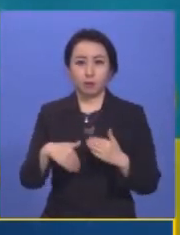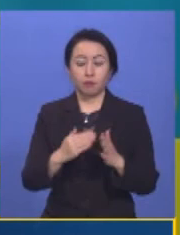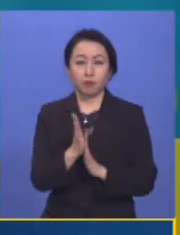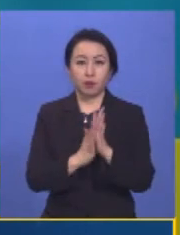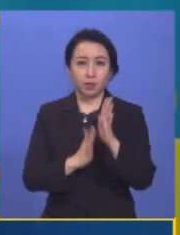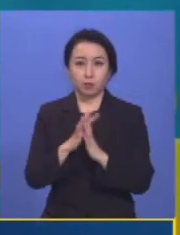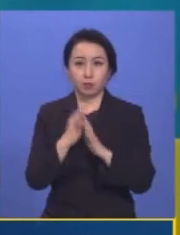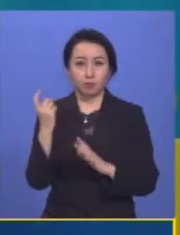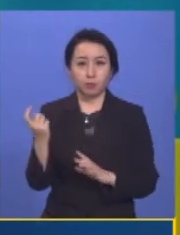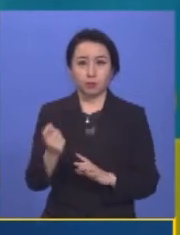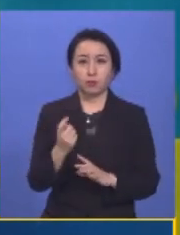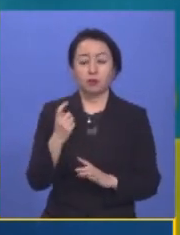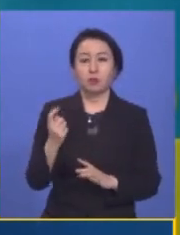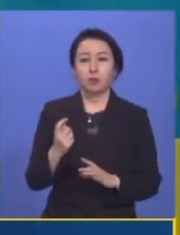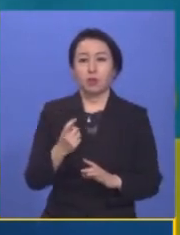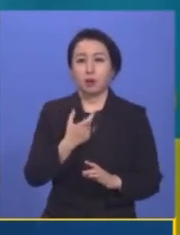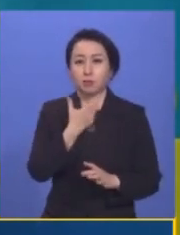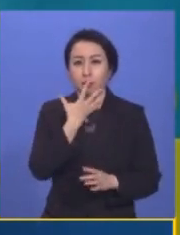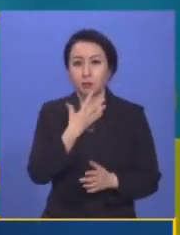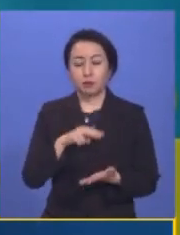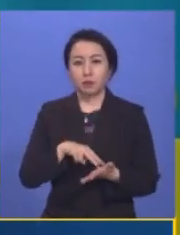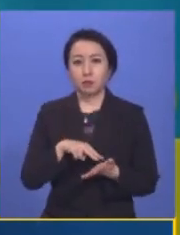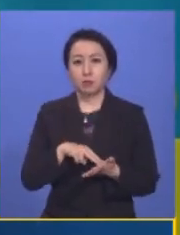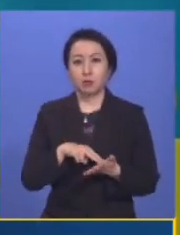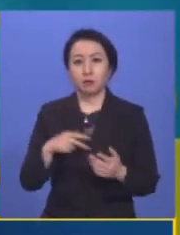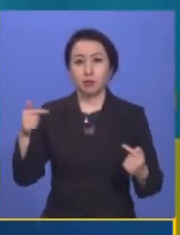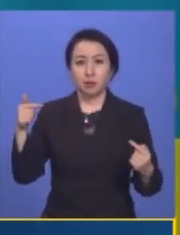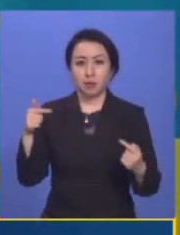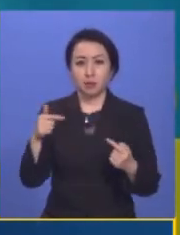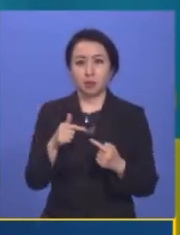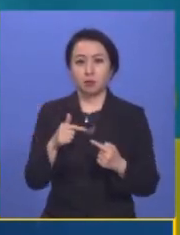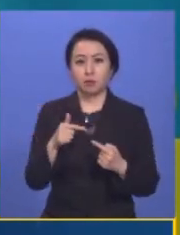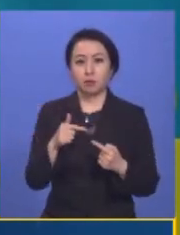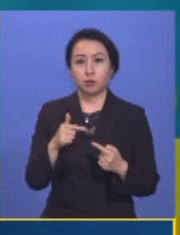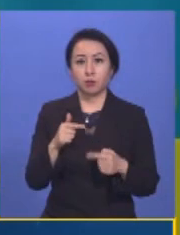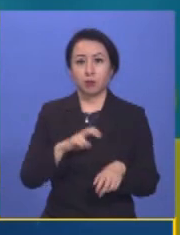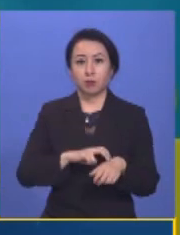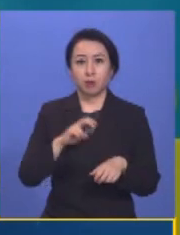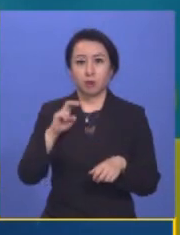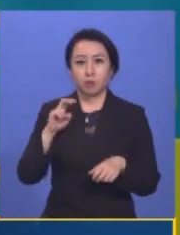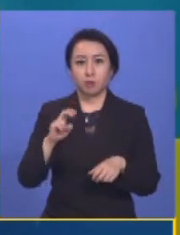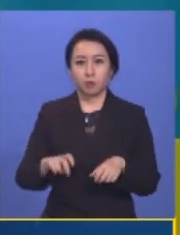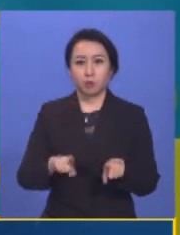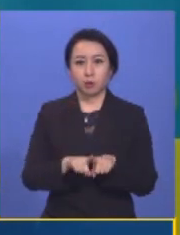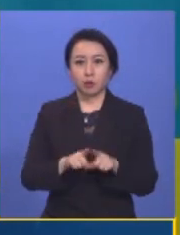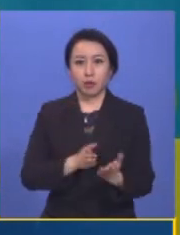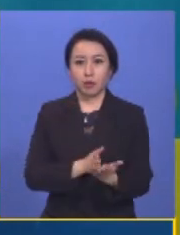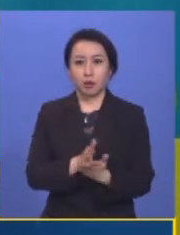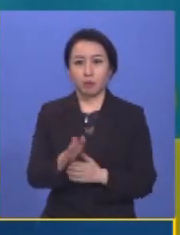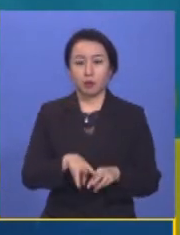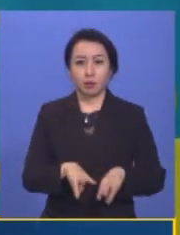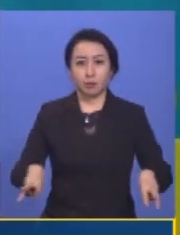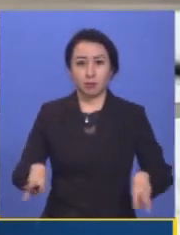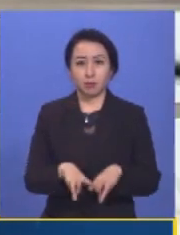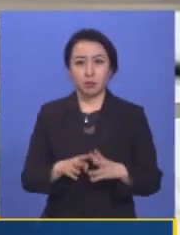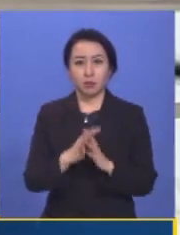продукции сельхозпроизводителями и ее себестоимость. Соответствующее письмо как предложение направлено в Министерство сельского